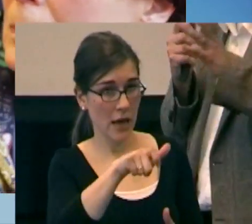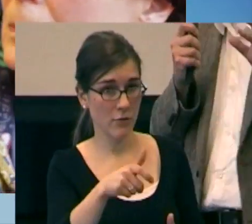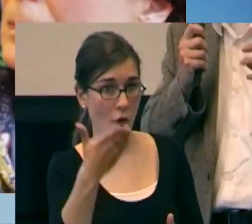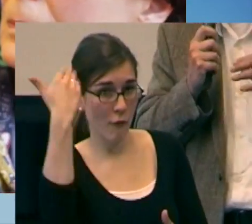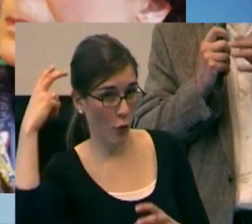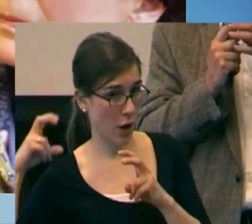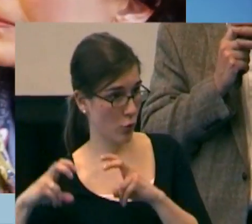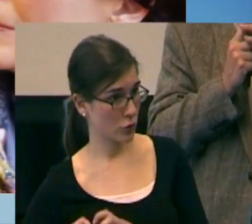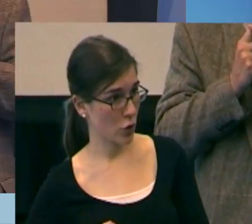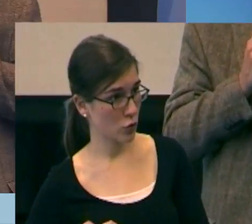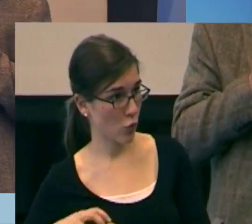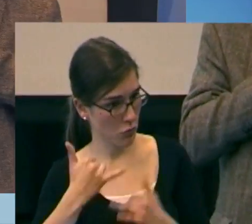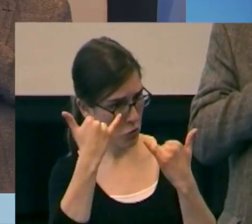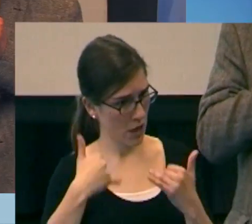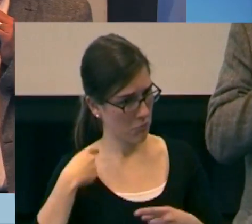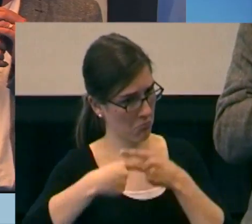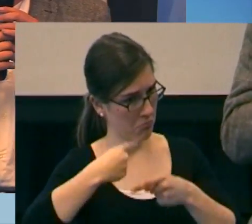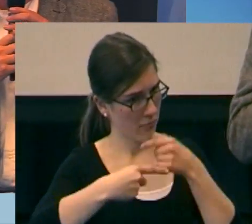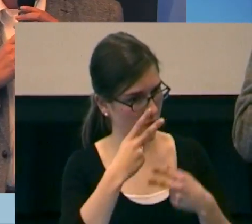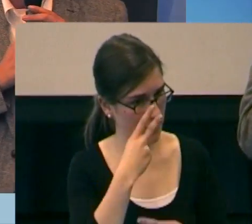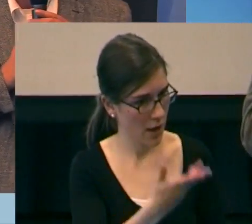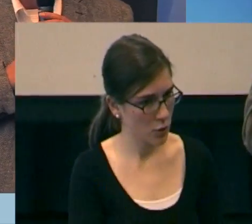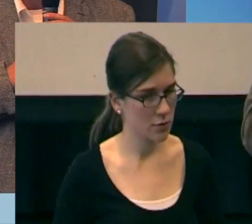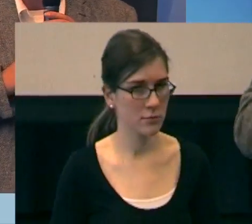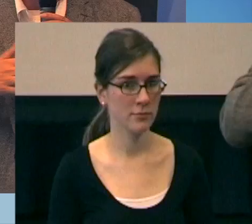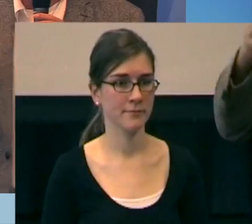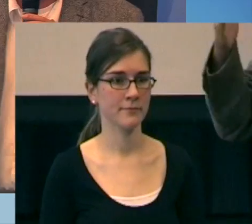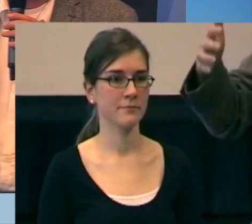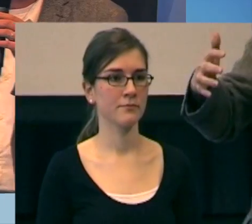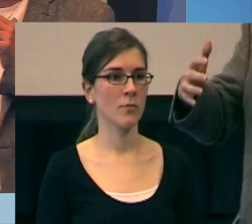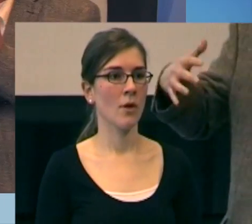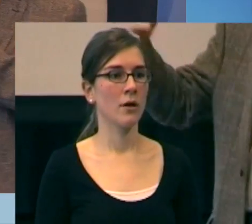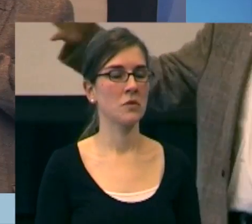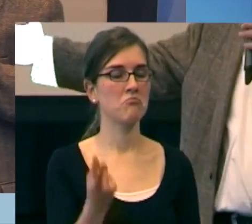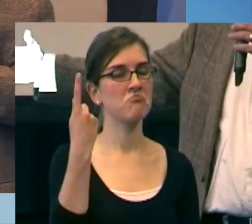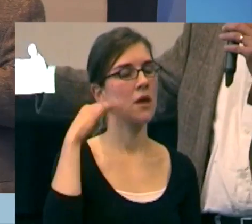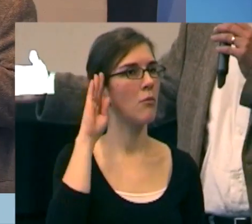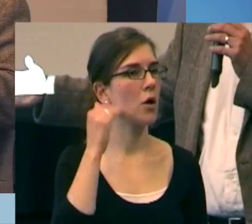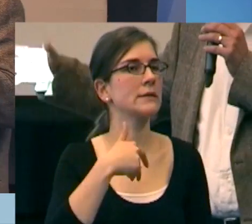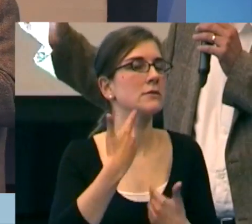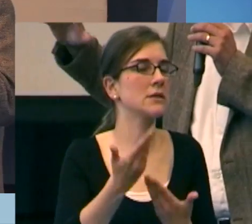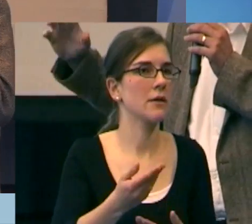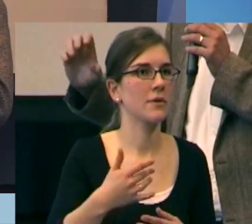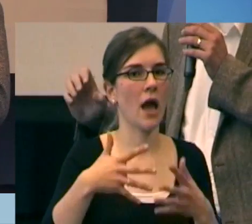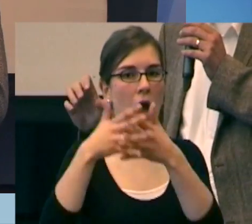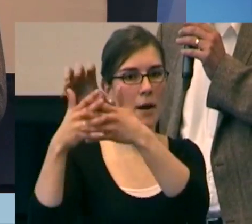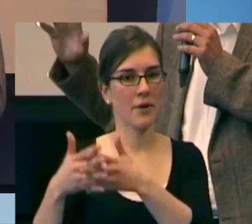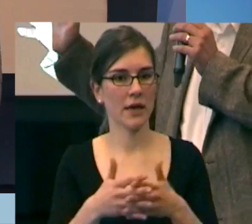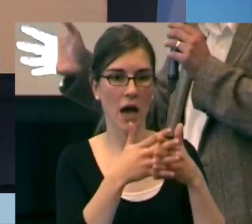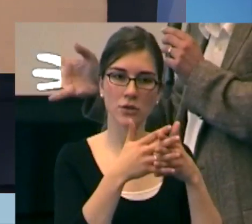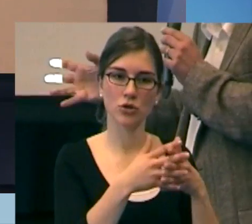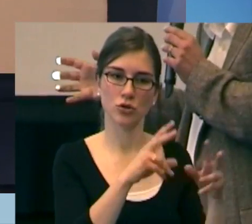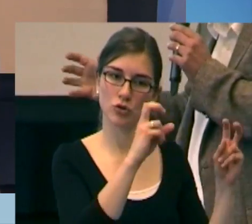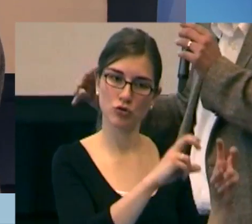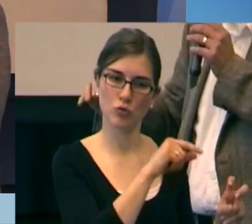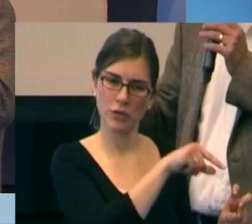Teilnehmern der ursprünglichen Studie geworden. Sie wissen, oder Sie haben eben gehört, es gibt die amerikanische Studie, etwas kleiner war,